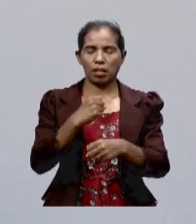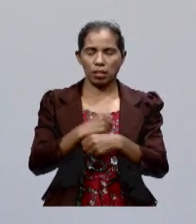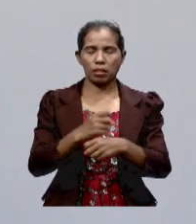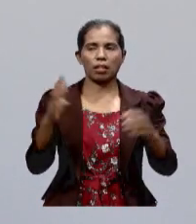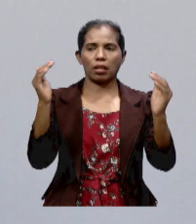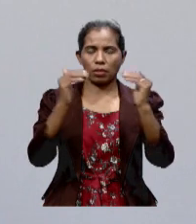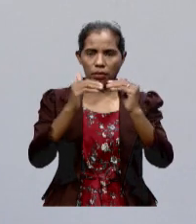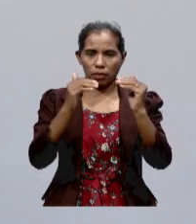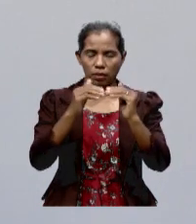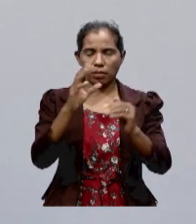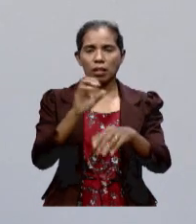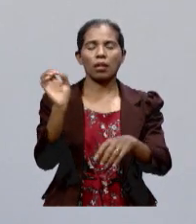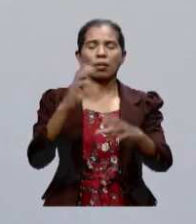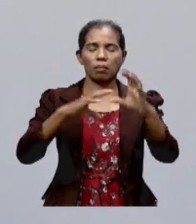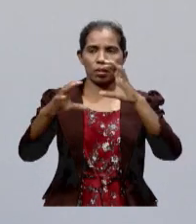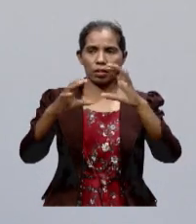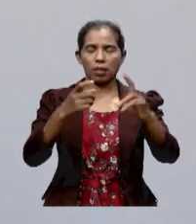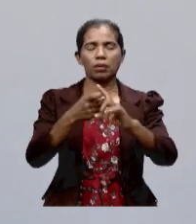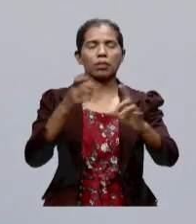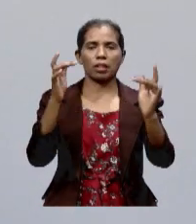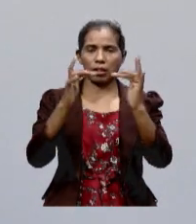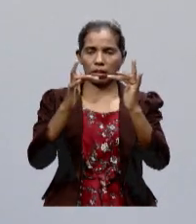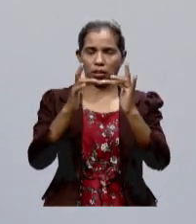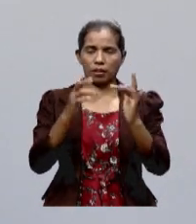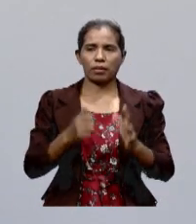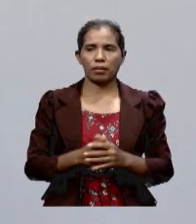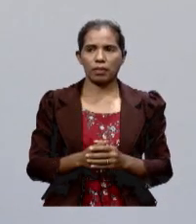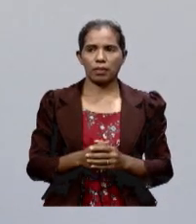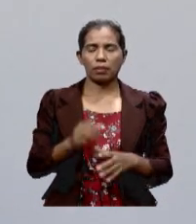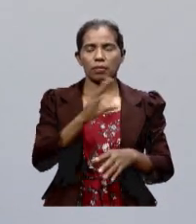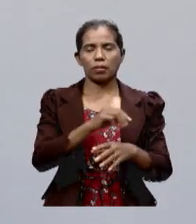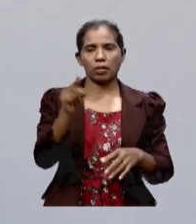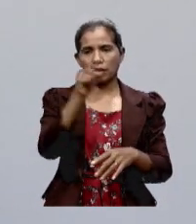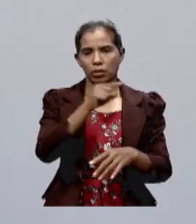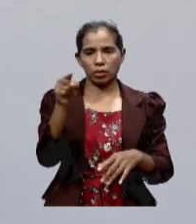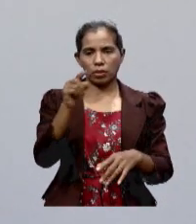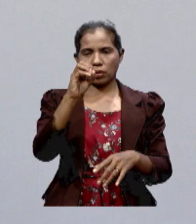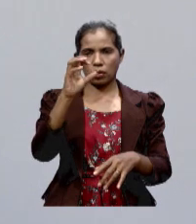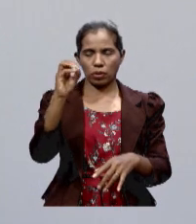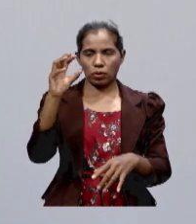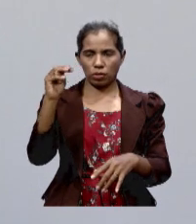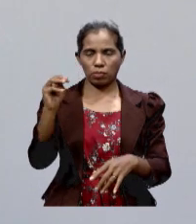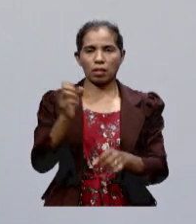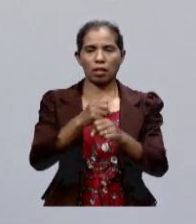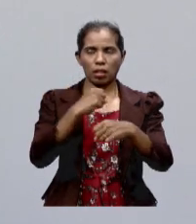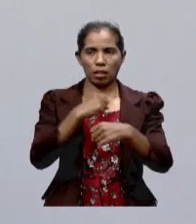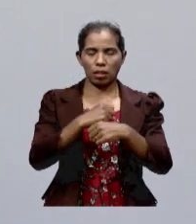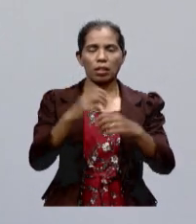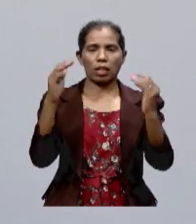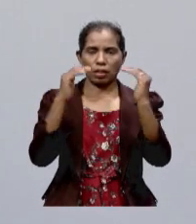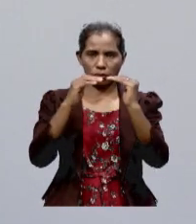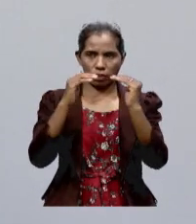ka komunikasaun ne kono husi internet. Sira kono husi zoom para halau